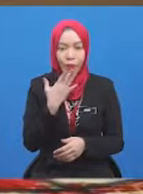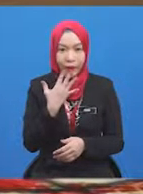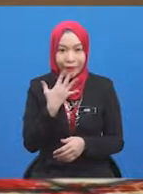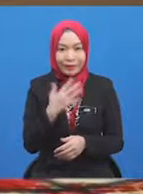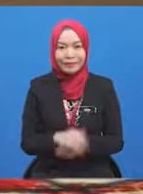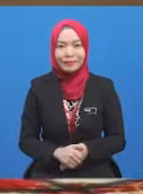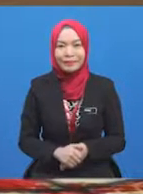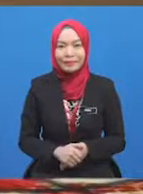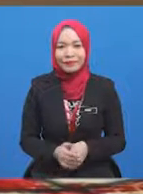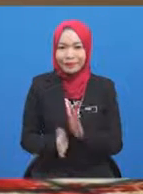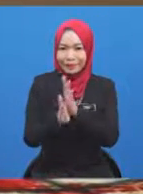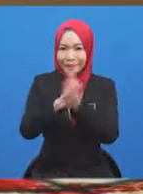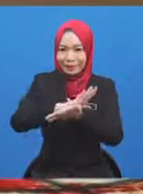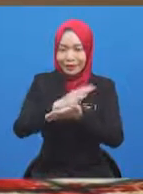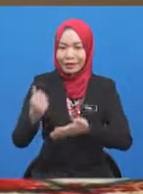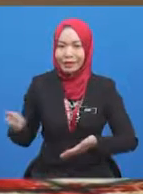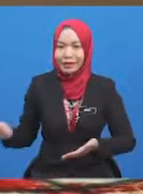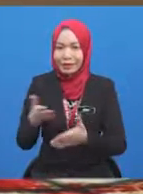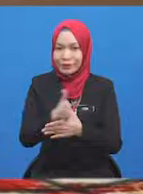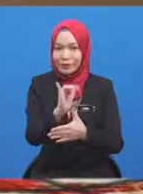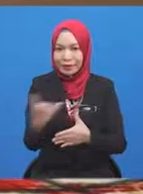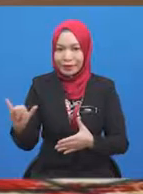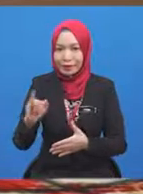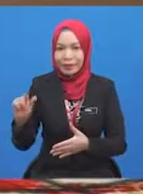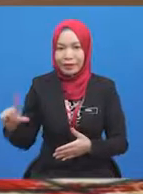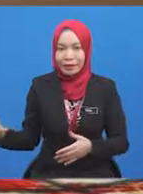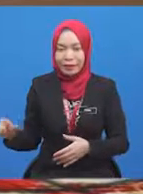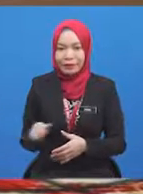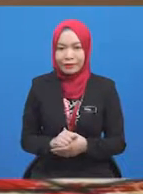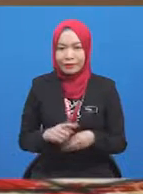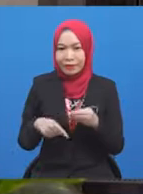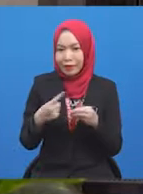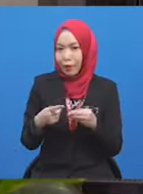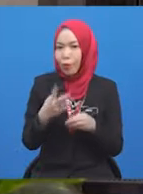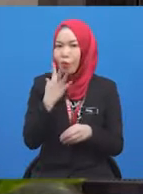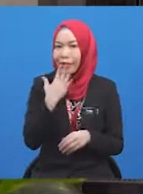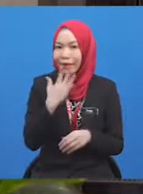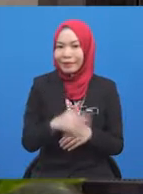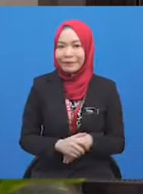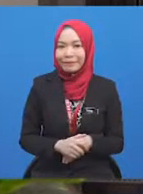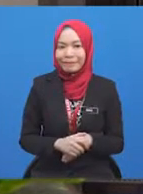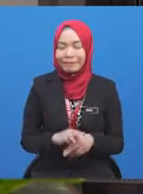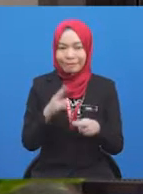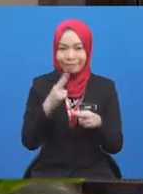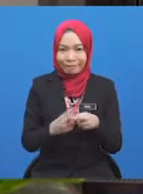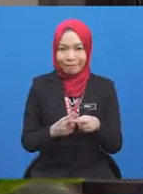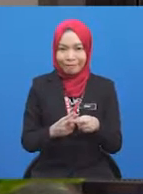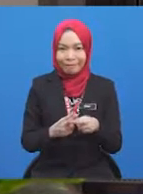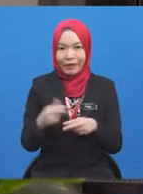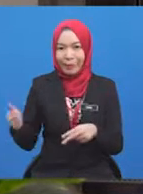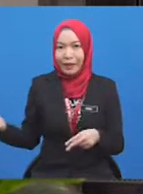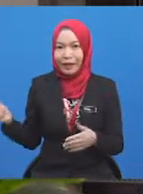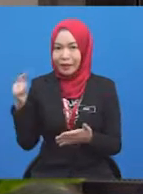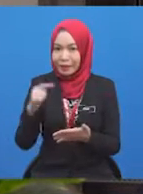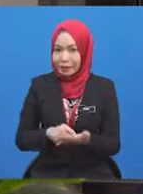Jadi, tool yang seterusnya ialah berkenaan dengan warna. Nama tool yang digunakan